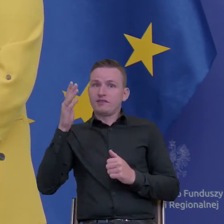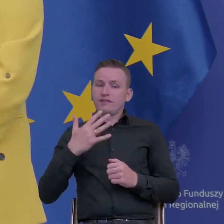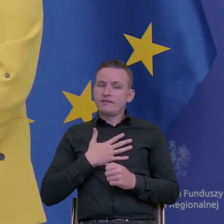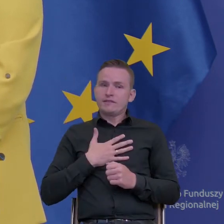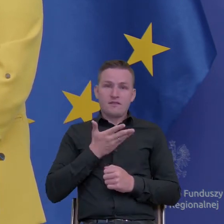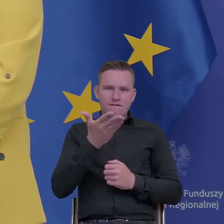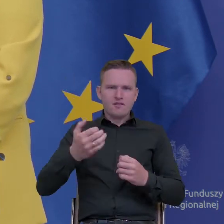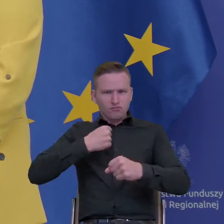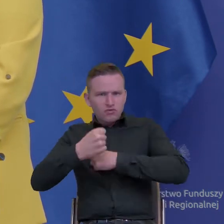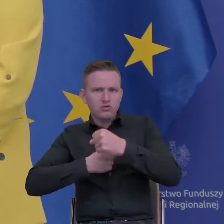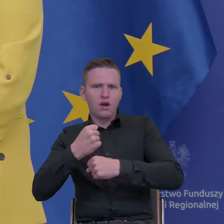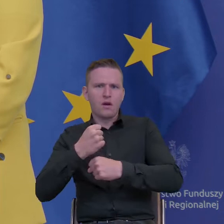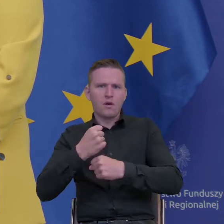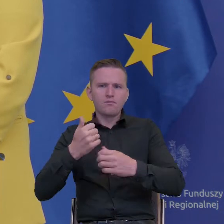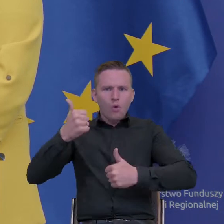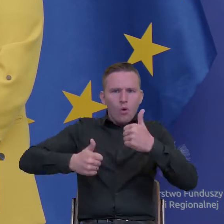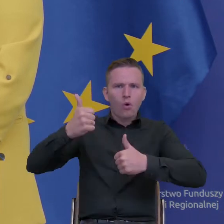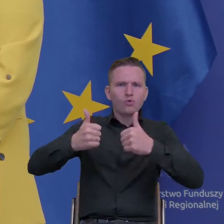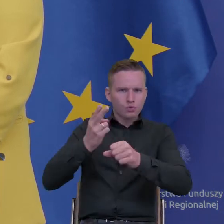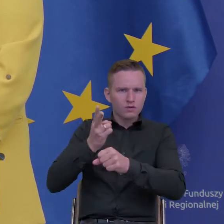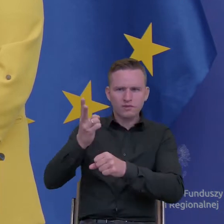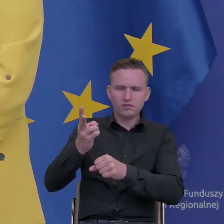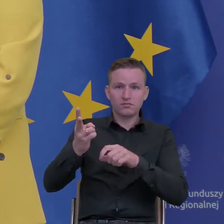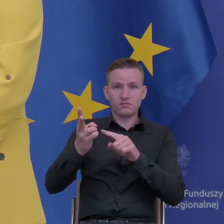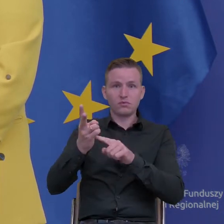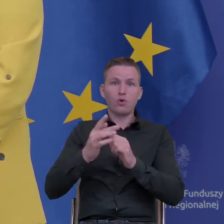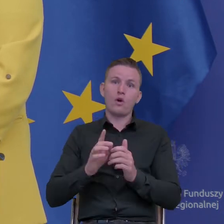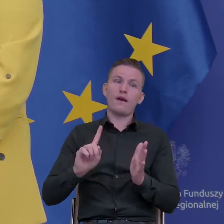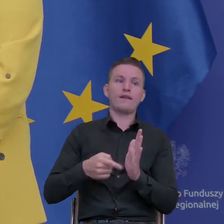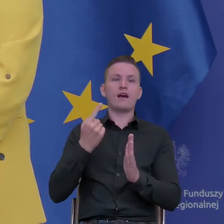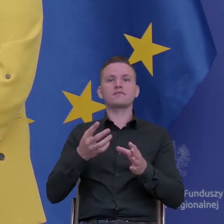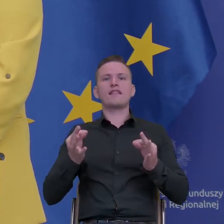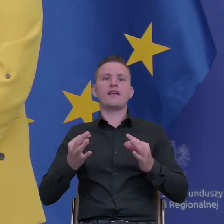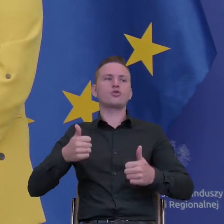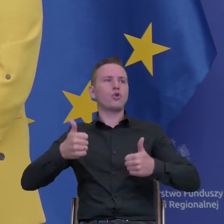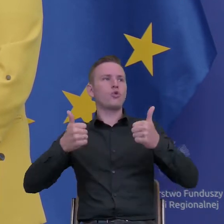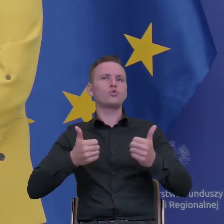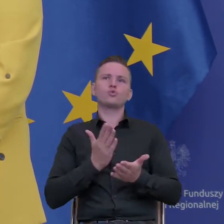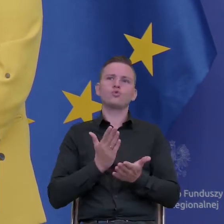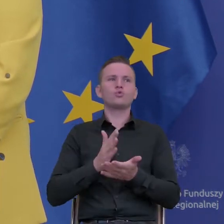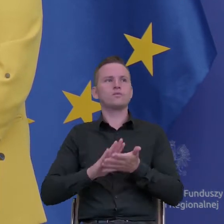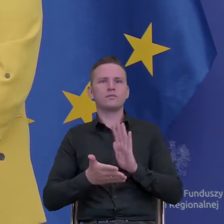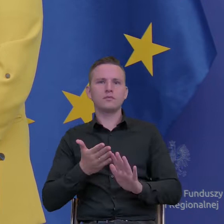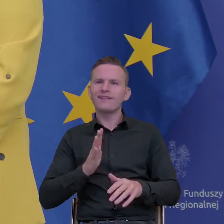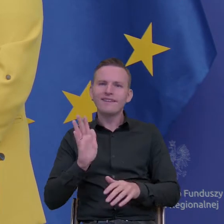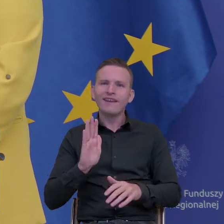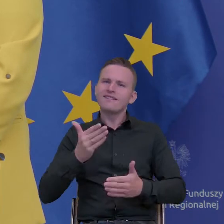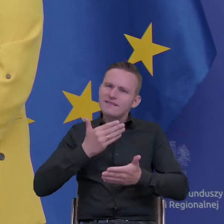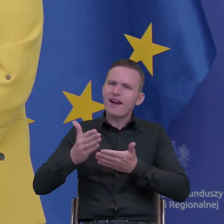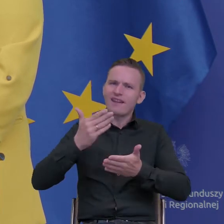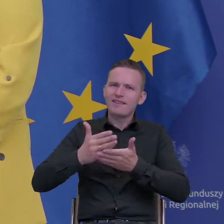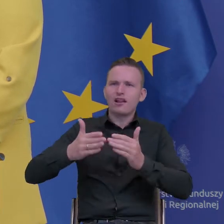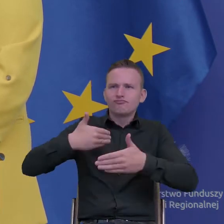abyśmy... To nie będzie tylko jednorazowa akcja pod potrzeby konkursu, tylko będzie się to